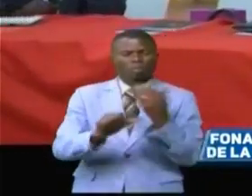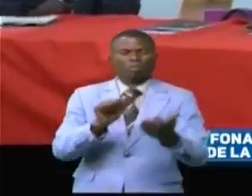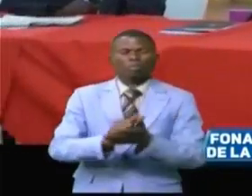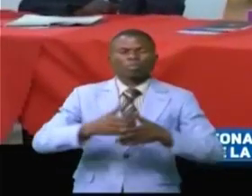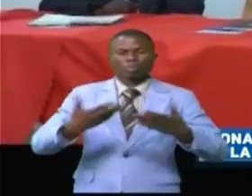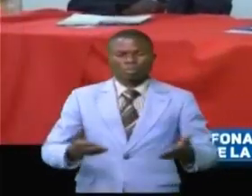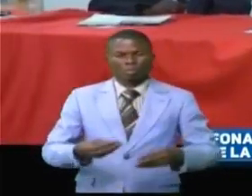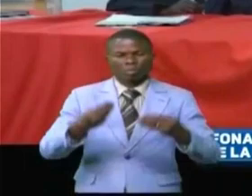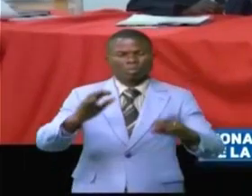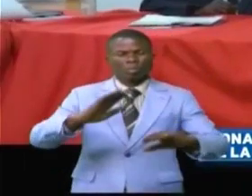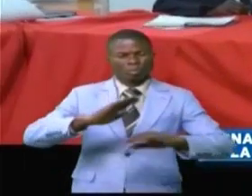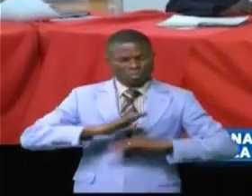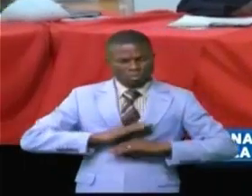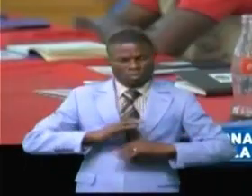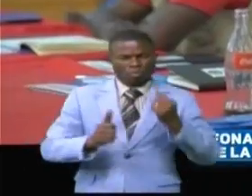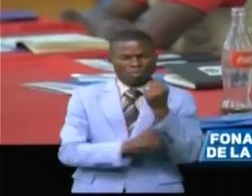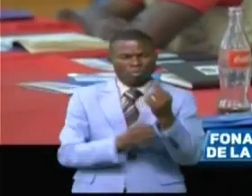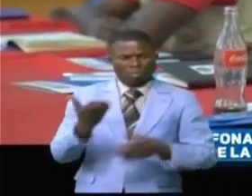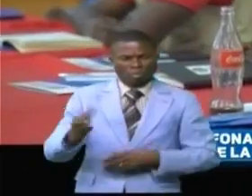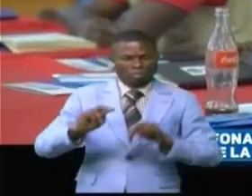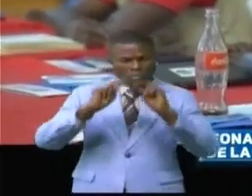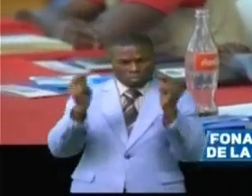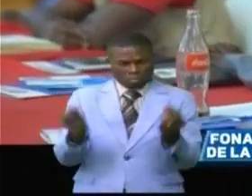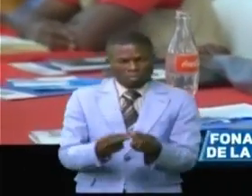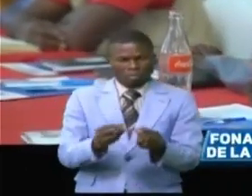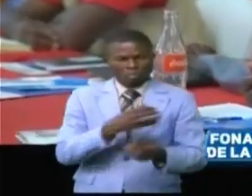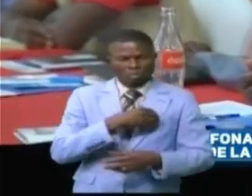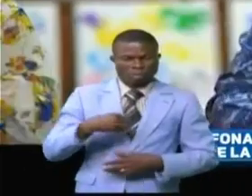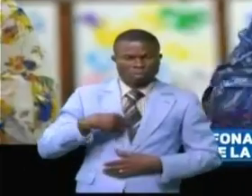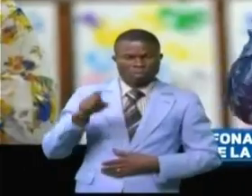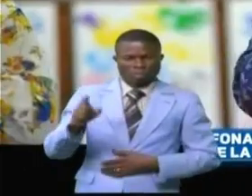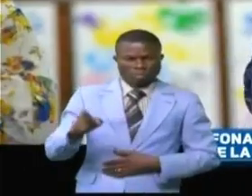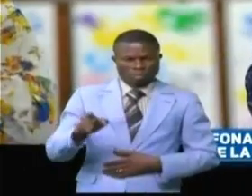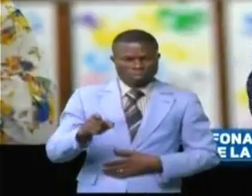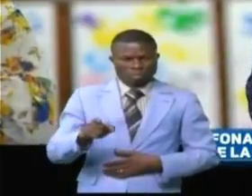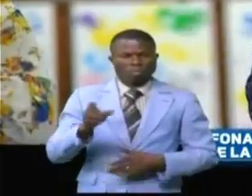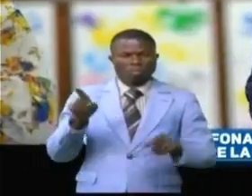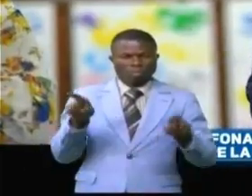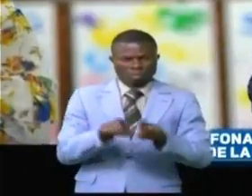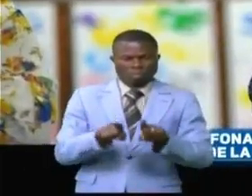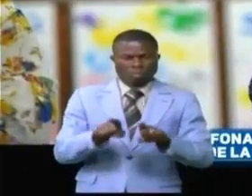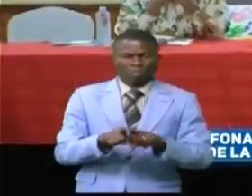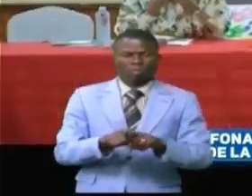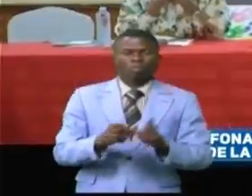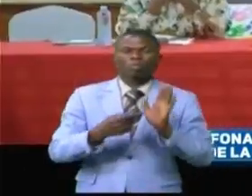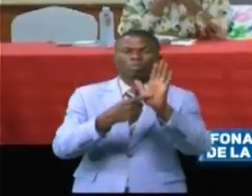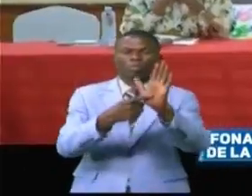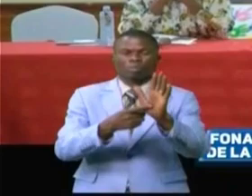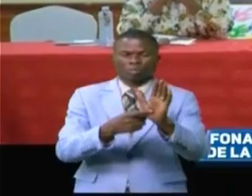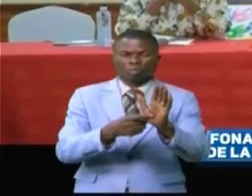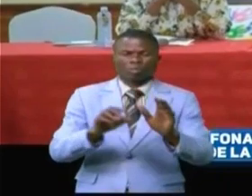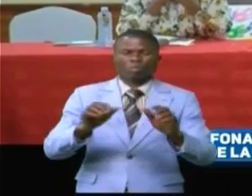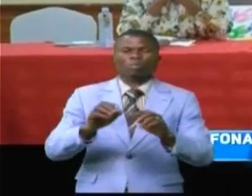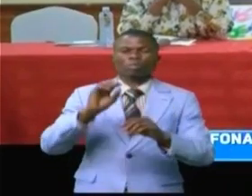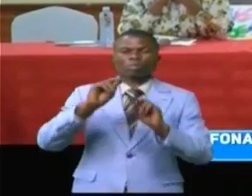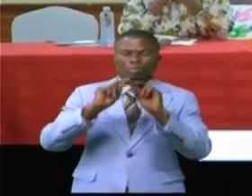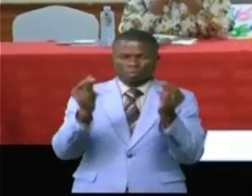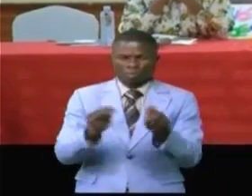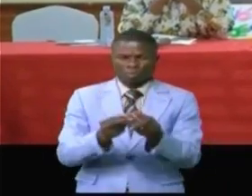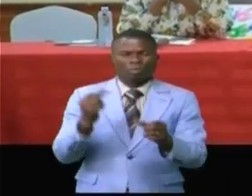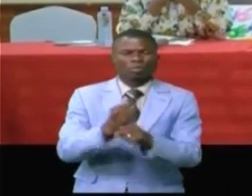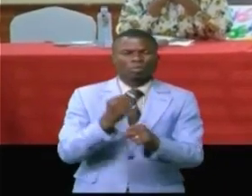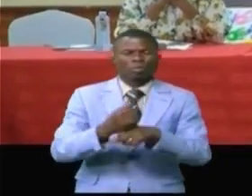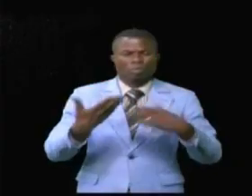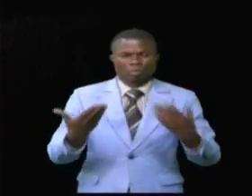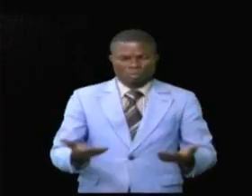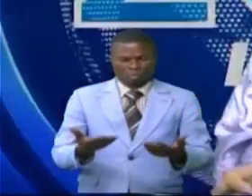de soulager les victimes. La délégation conduite par Lucien Lundula a par la même occasion présenté les FONAREV et son mode de fonctionnement à